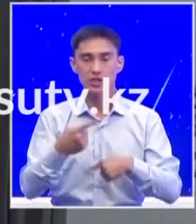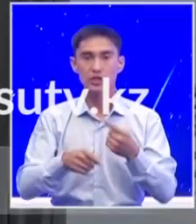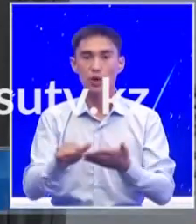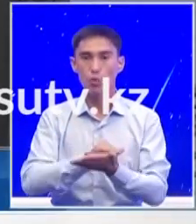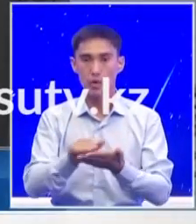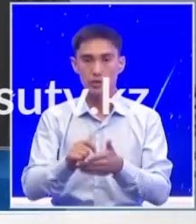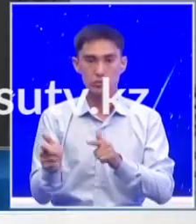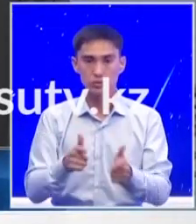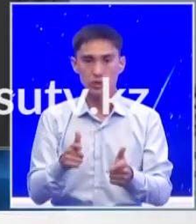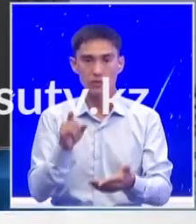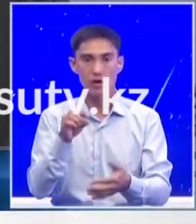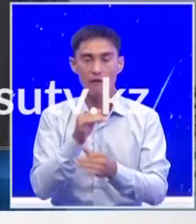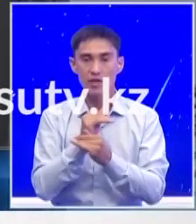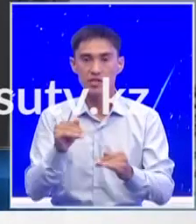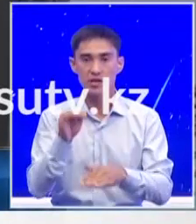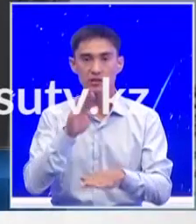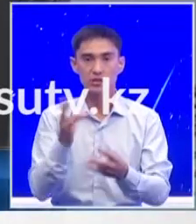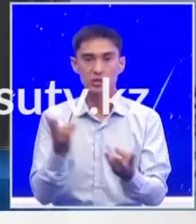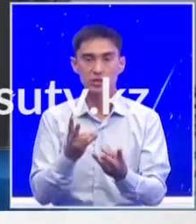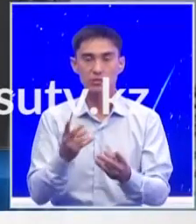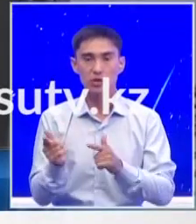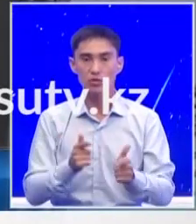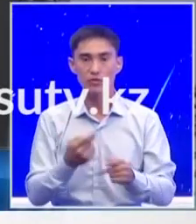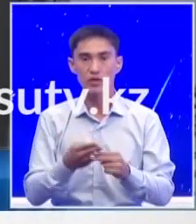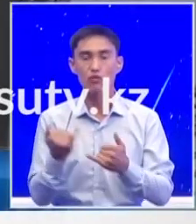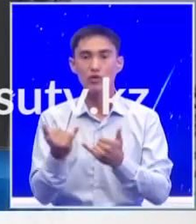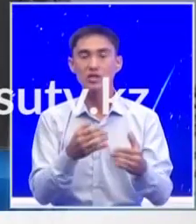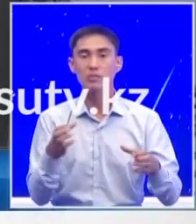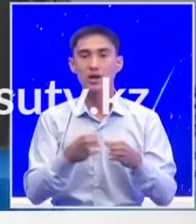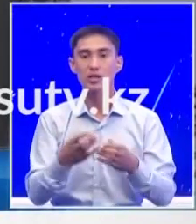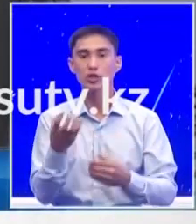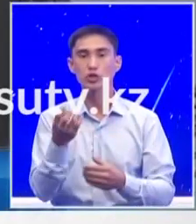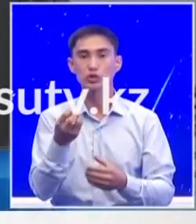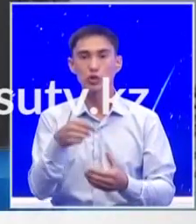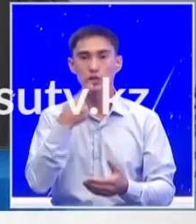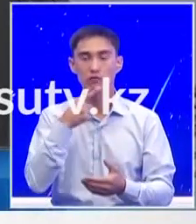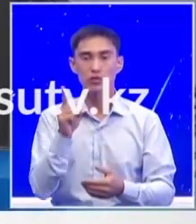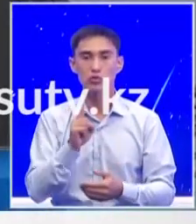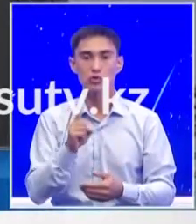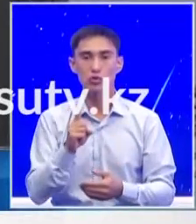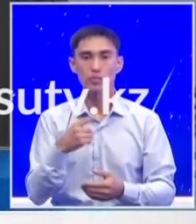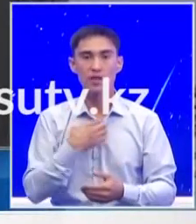документов официально. Поэтому, уважаемые коллеги, поэтому я еще раз говорю, что